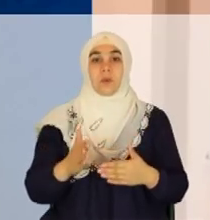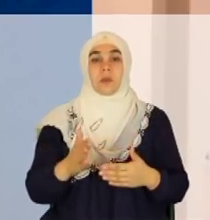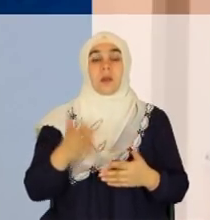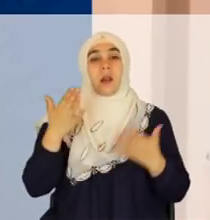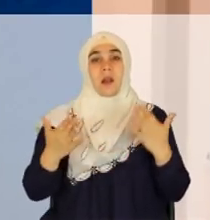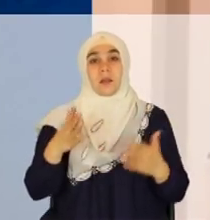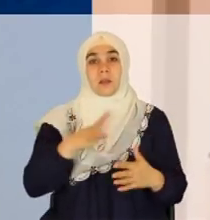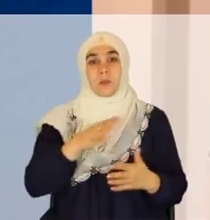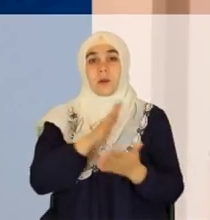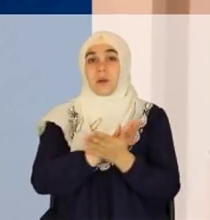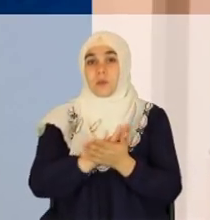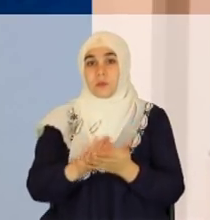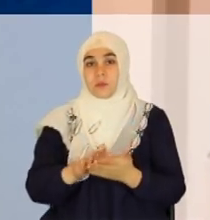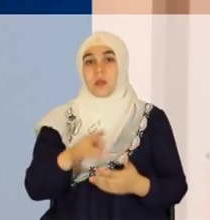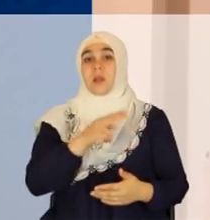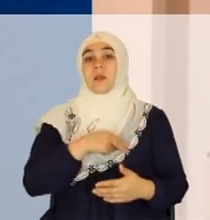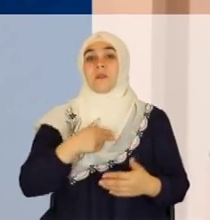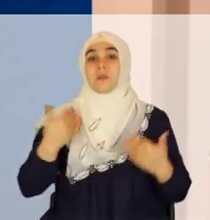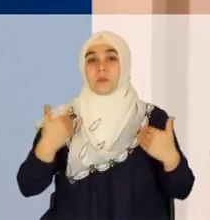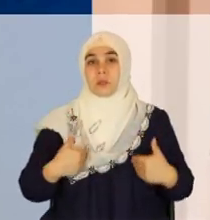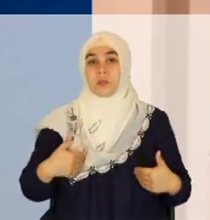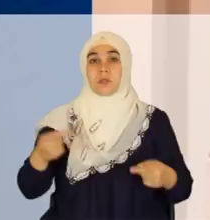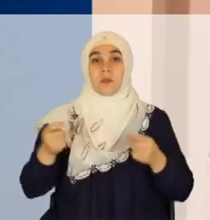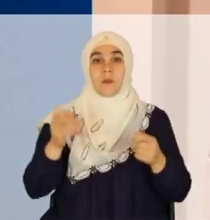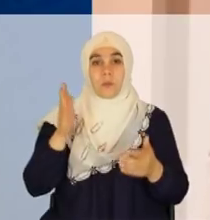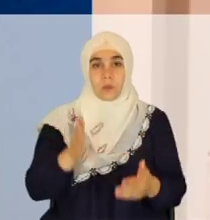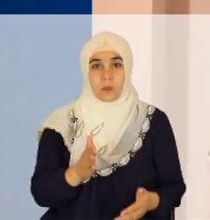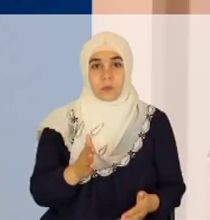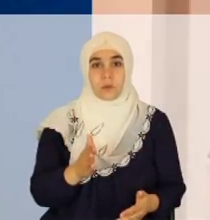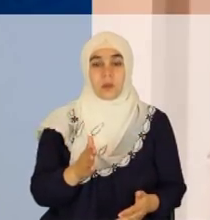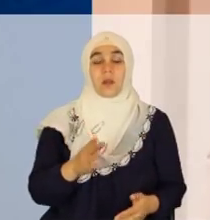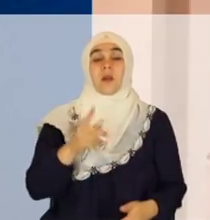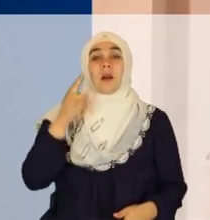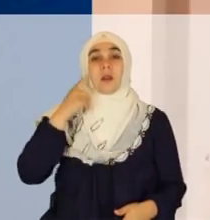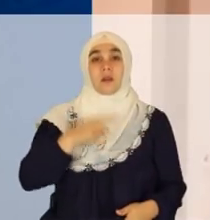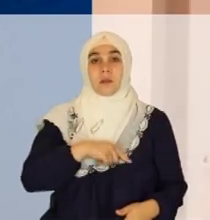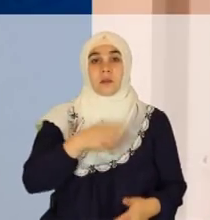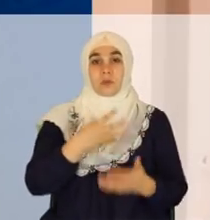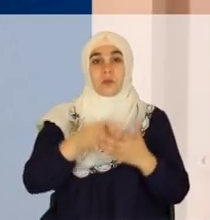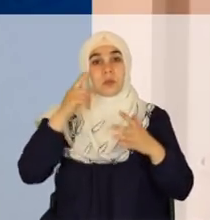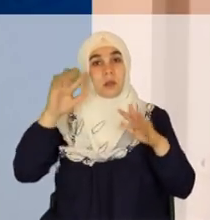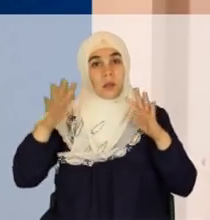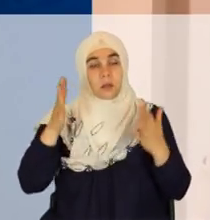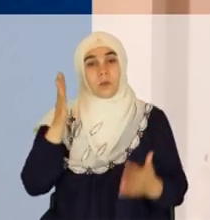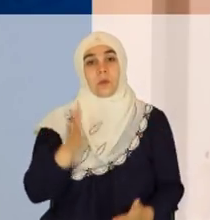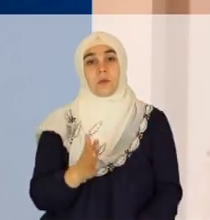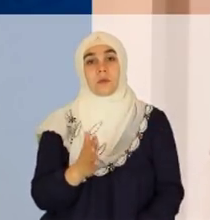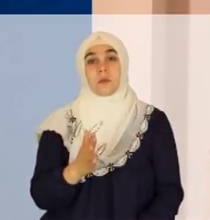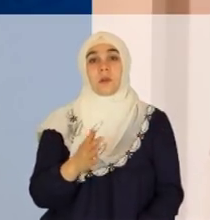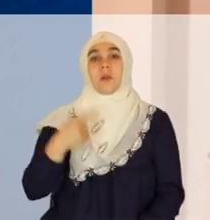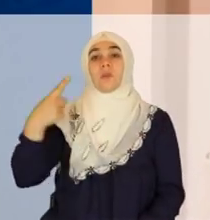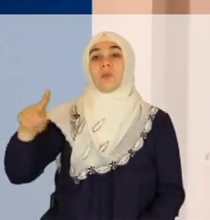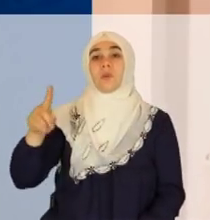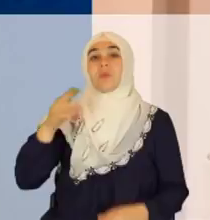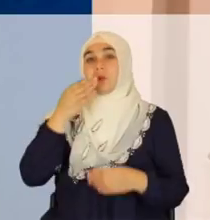bizning qalbimiz pok bo'lsa, nafsimizni jilovlab olgan bo'lsak, axloqimizni saytanlab olgan bo'lsak, falonchi